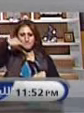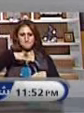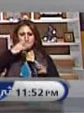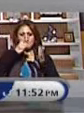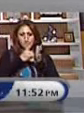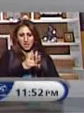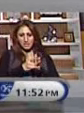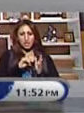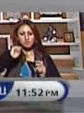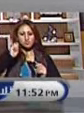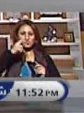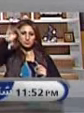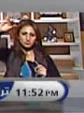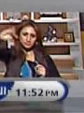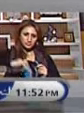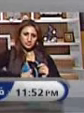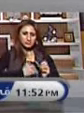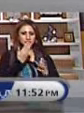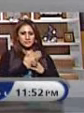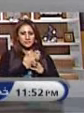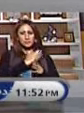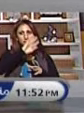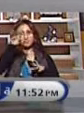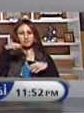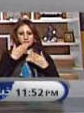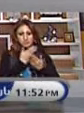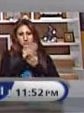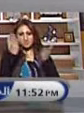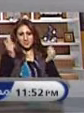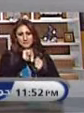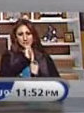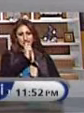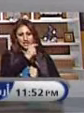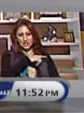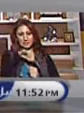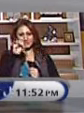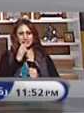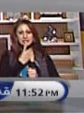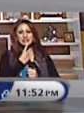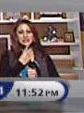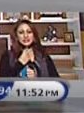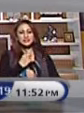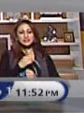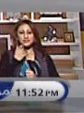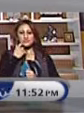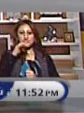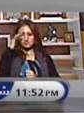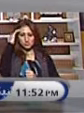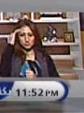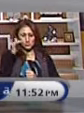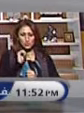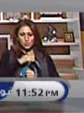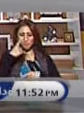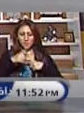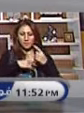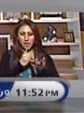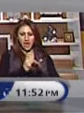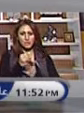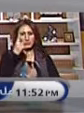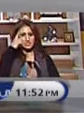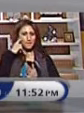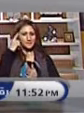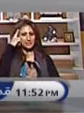البرنامج على طول عشان خاطر يكون مع حضراتكم في هذه هذا اللقاء الدائم ربنا دائما ينفعنا بيه ان شاء الله وفي لقائنا الاسبوعي متجدد مع فضيله الدكتور